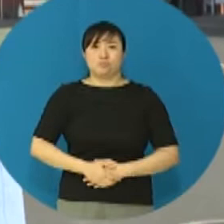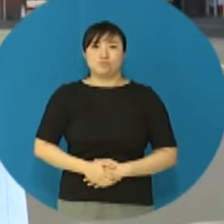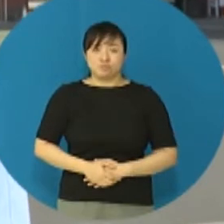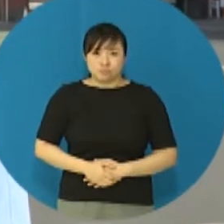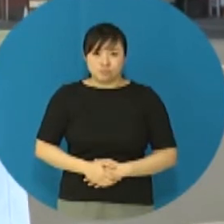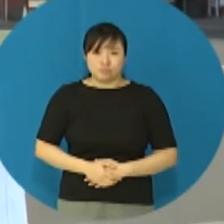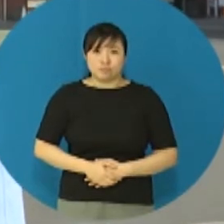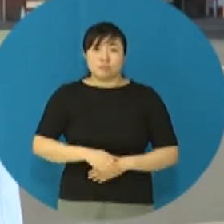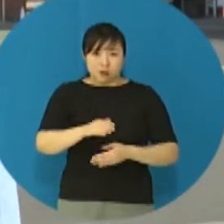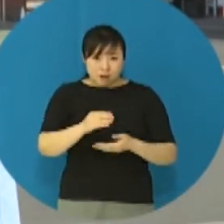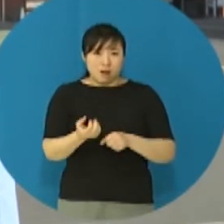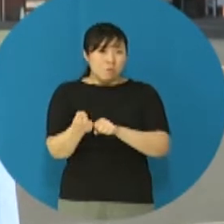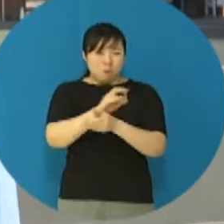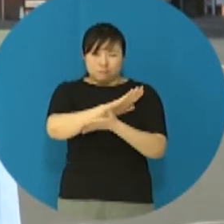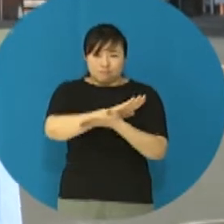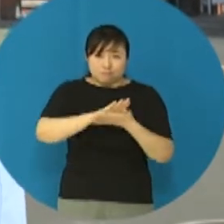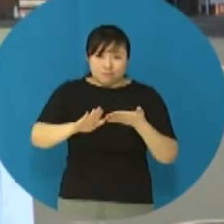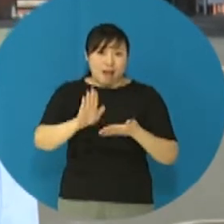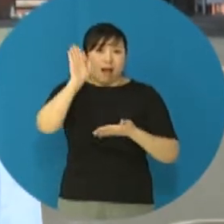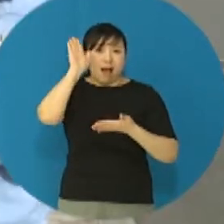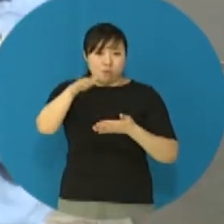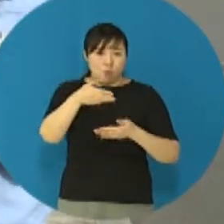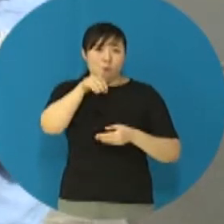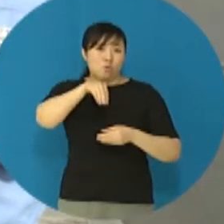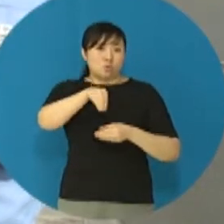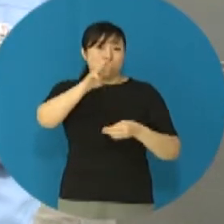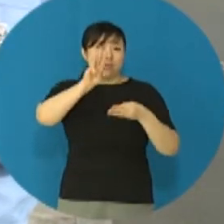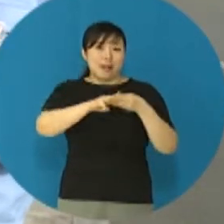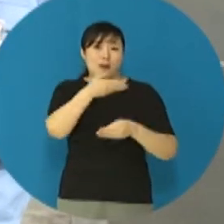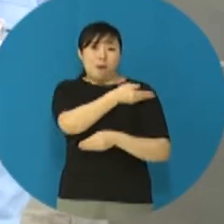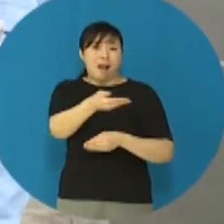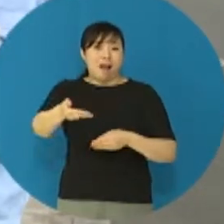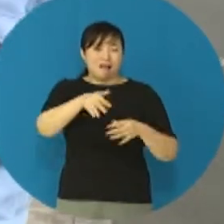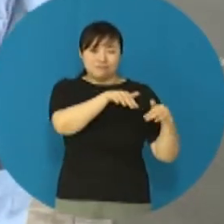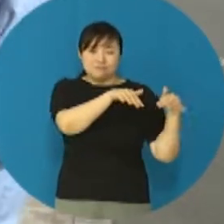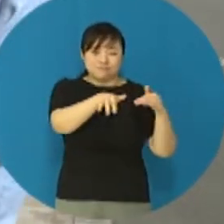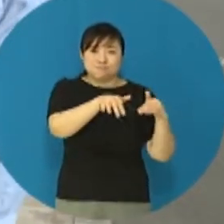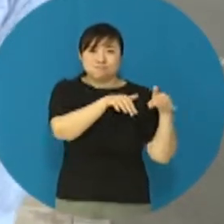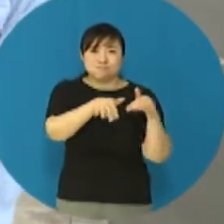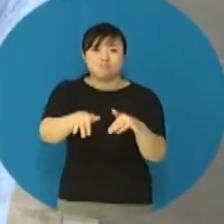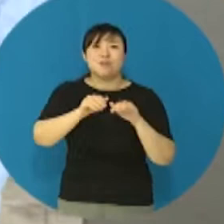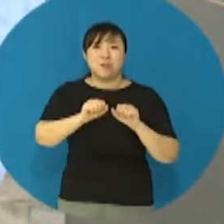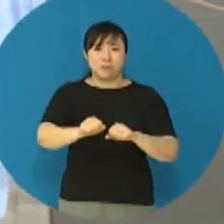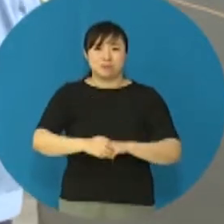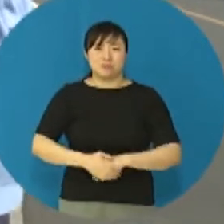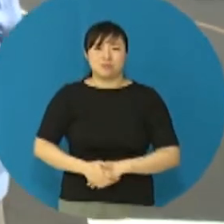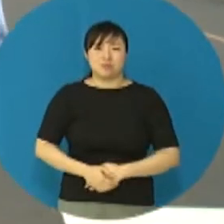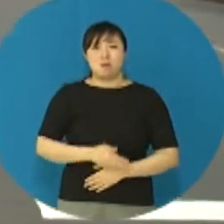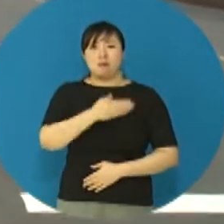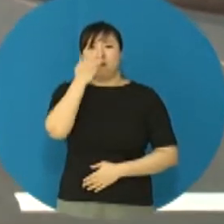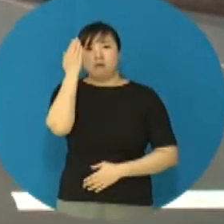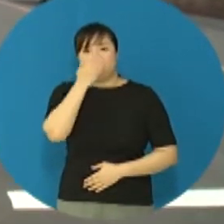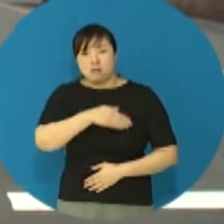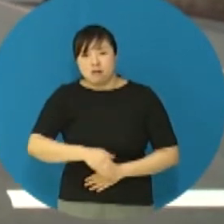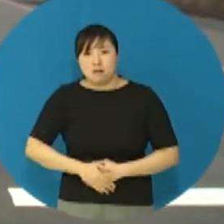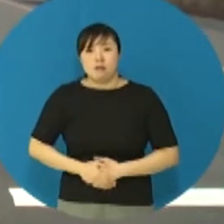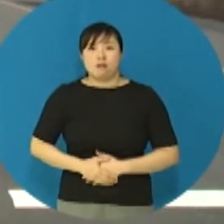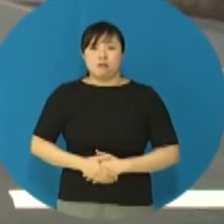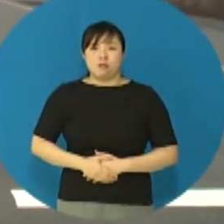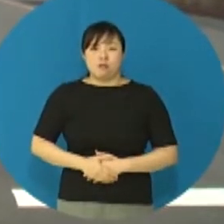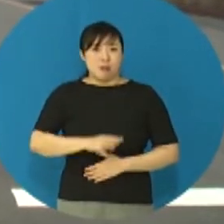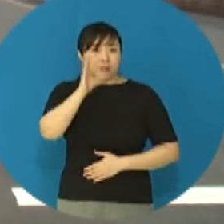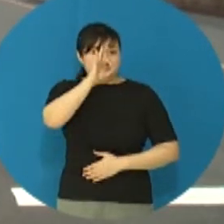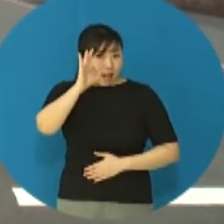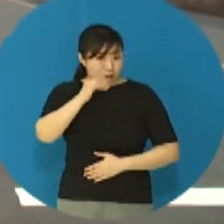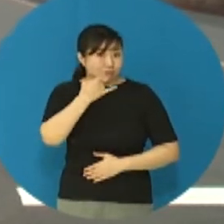してきれいにした後、隅田川に放流しています。 それがここで行われてるんですか。 はい、この奥で記念しています。 ちょ